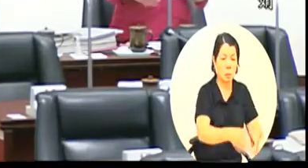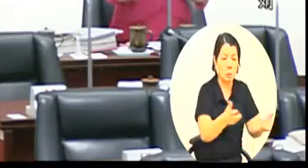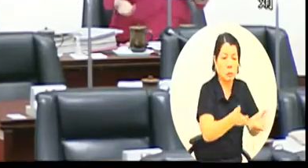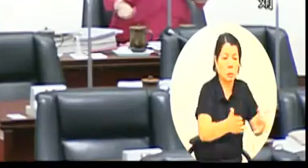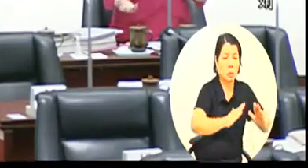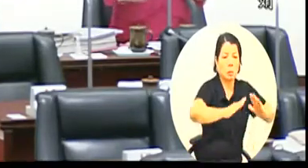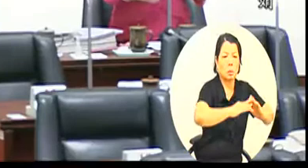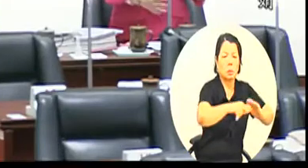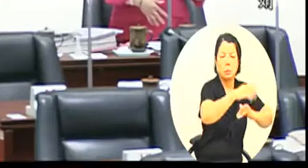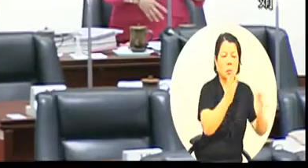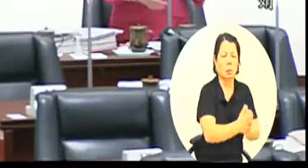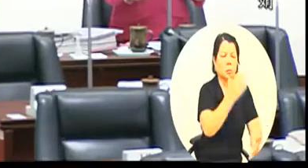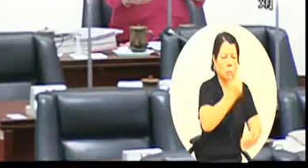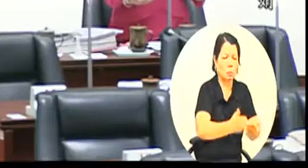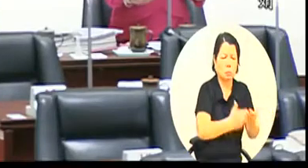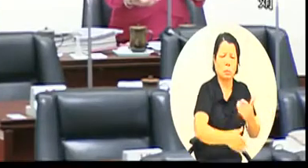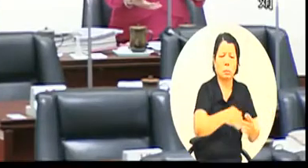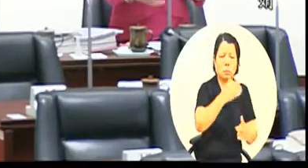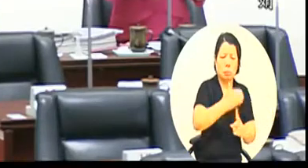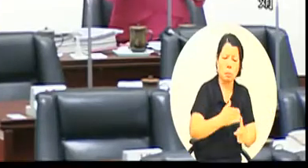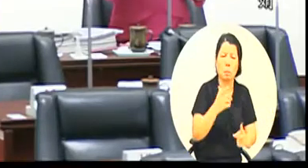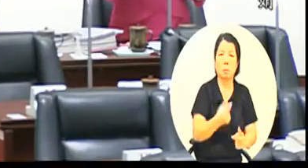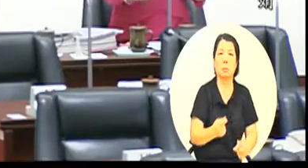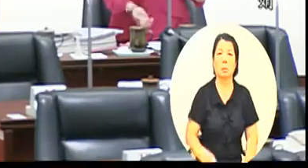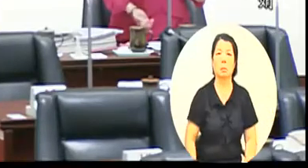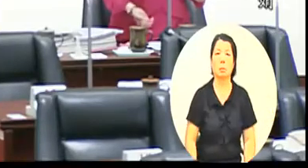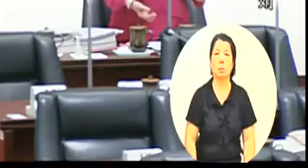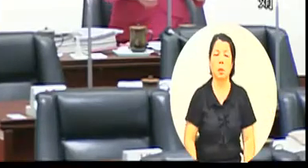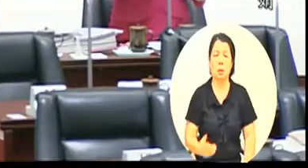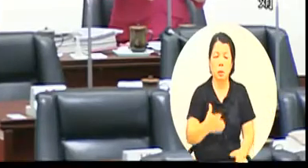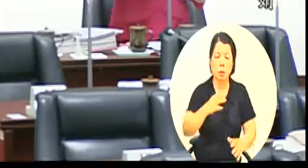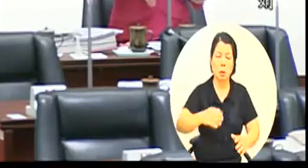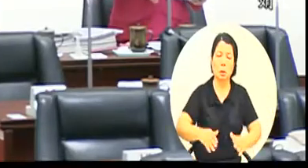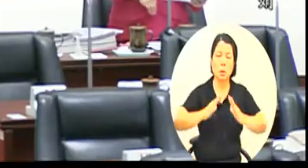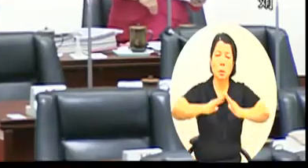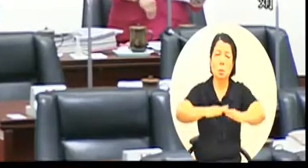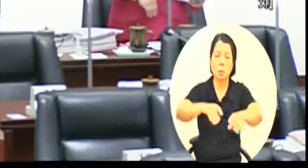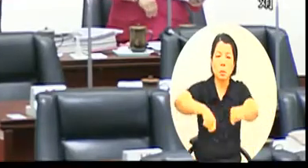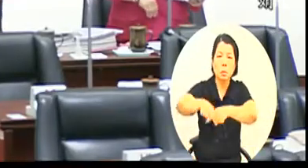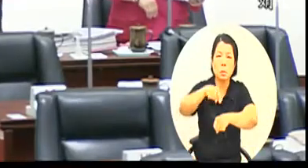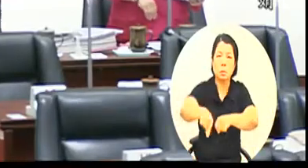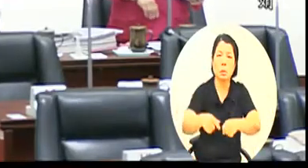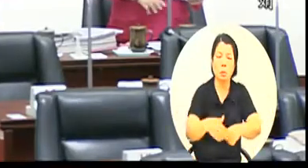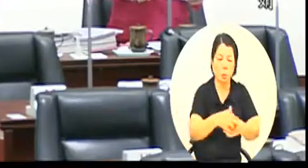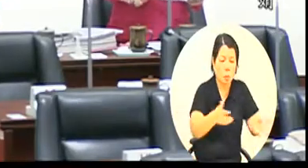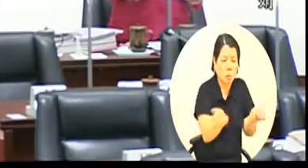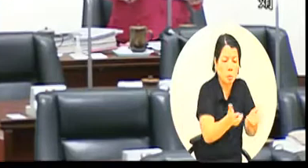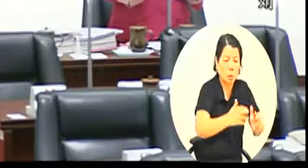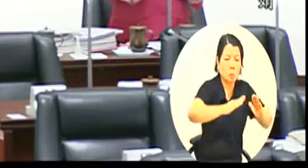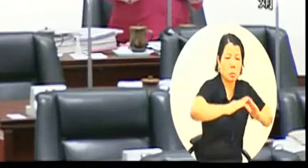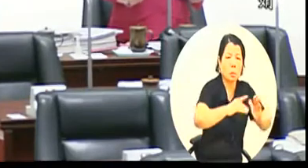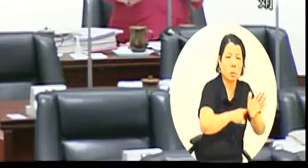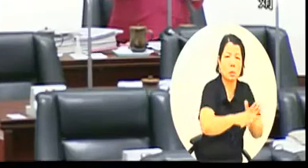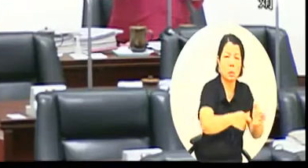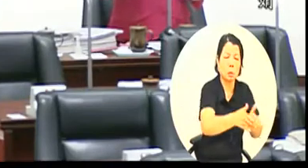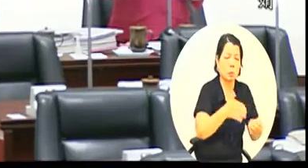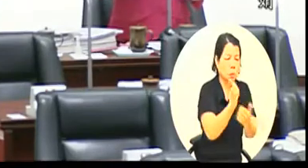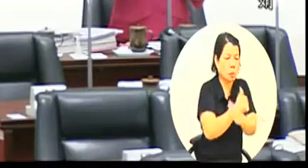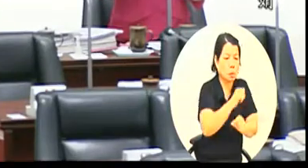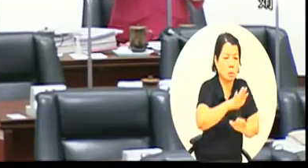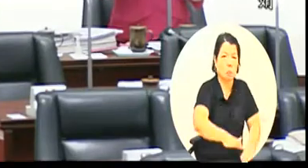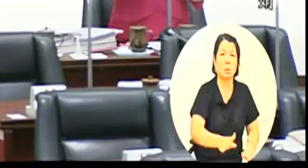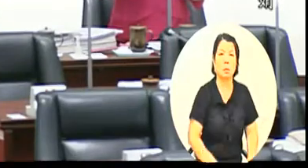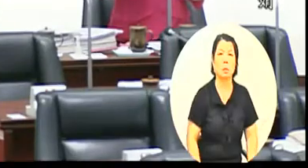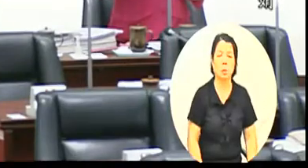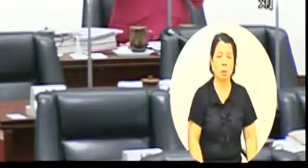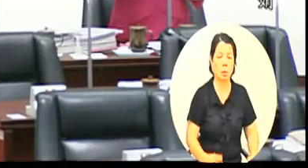那就牵扯到这个我们现在目前，我相信我们当时都市计划委员会在调降这个净利率的时候，并没有去考虑到现在的